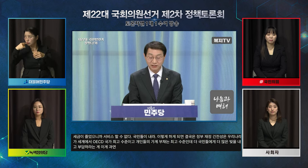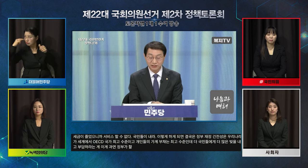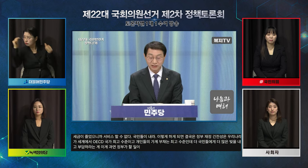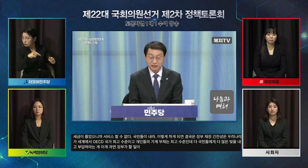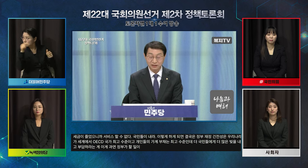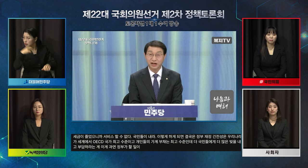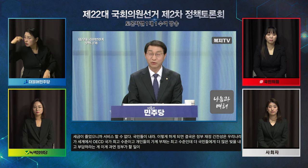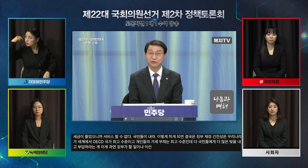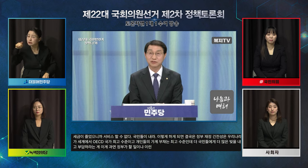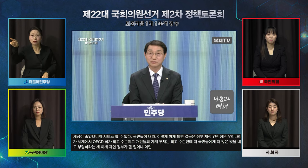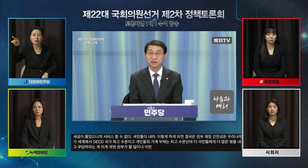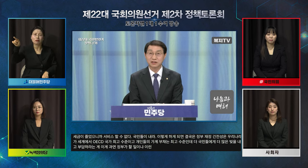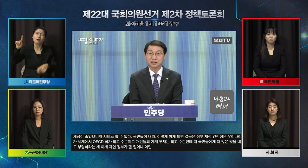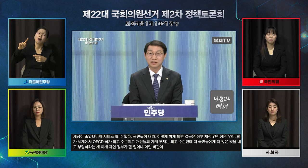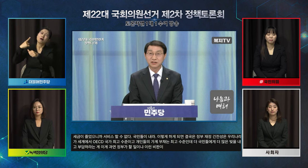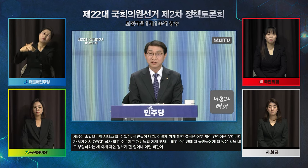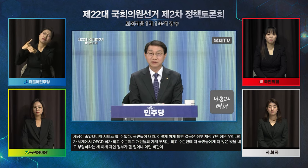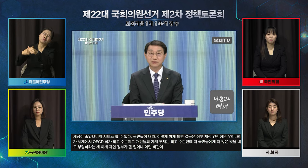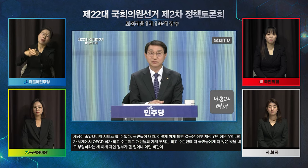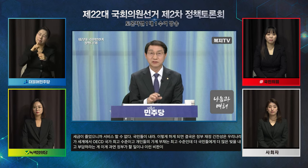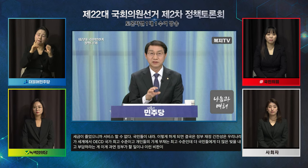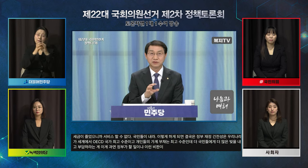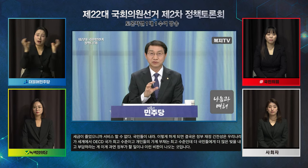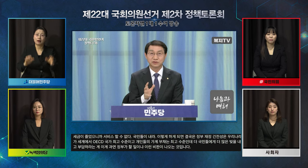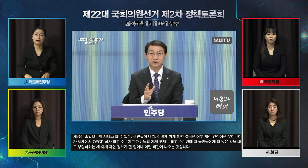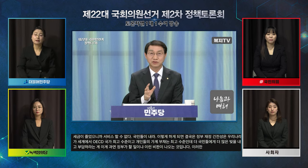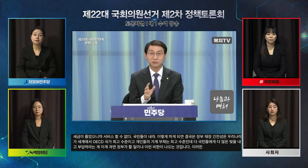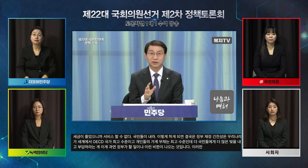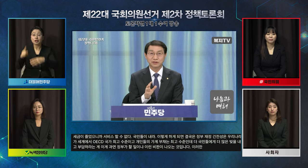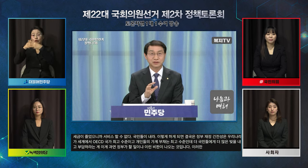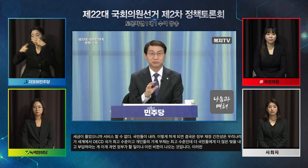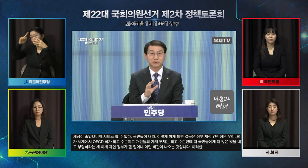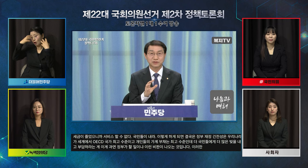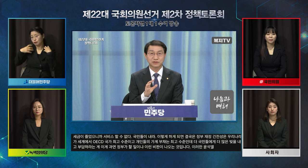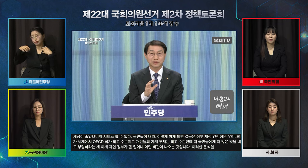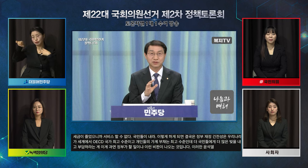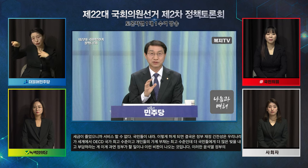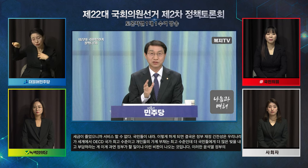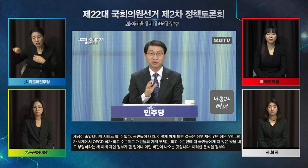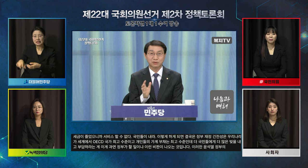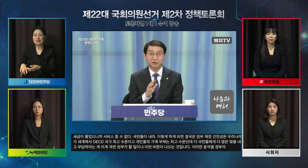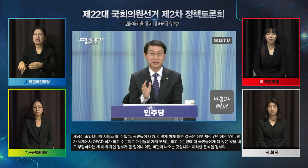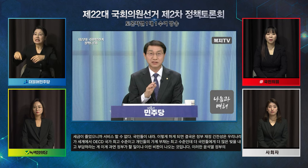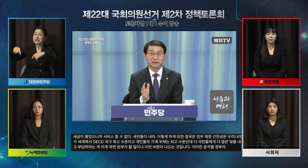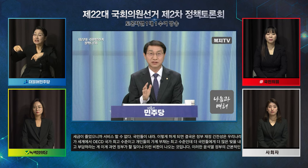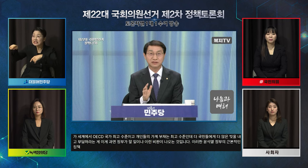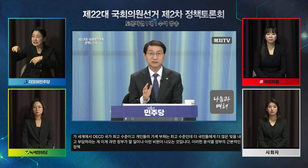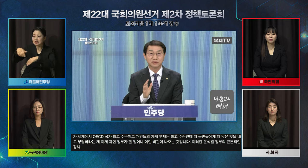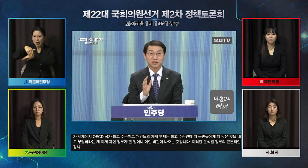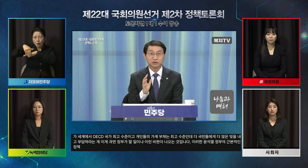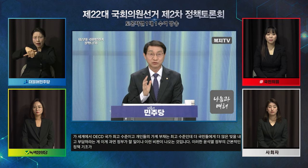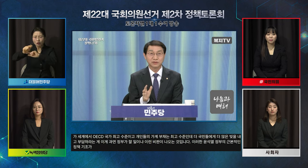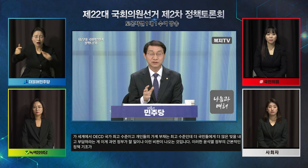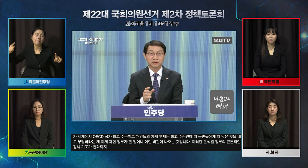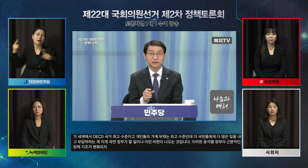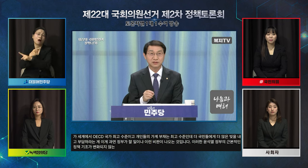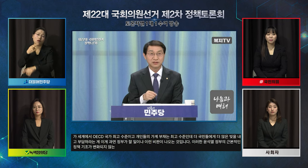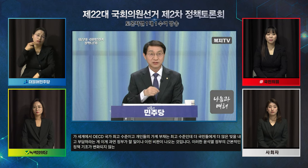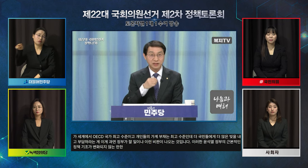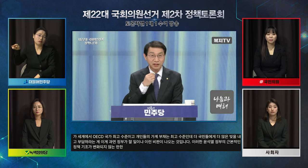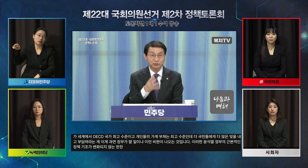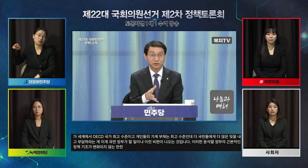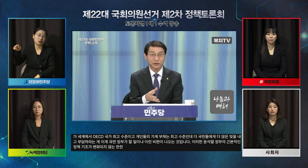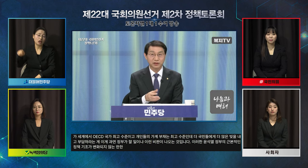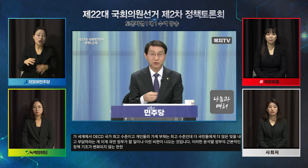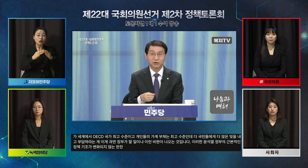비판이 나오는 것입니다. 이런 윤석열 정부의 근본적인 정책 기조가 변화되지 않는 한은 국민들은